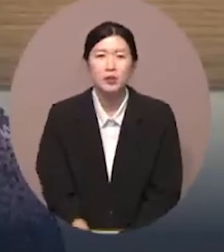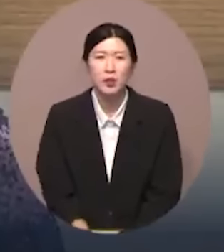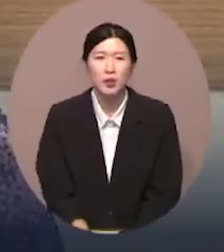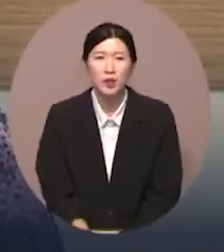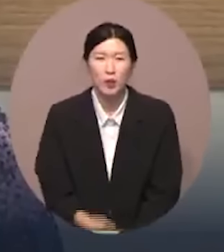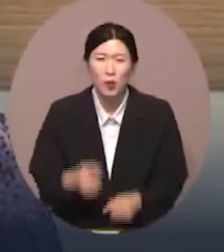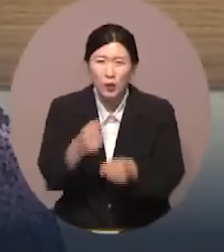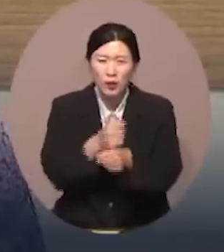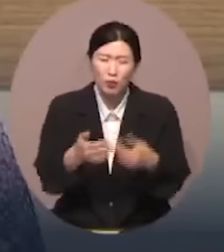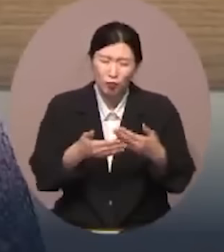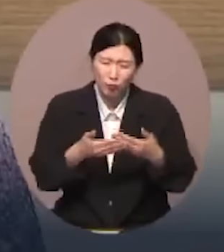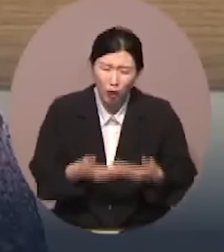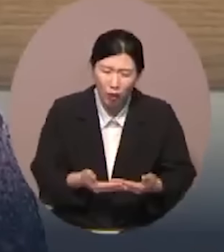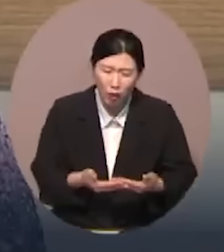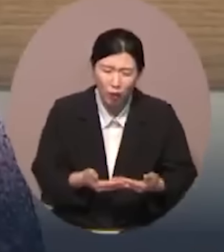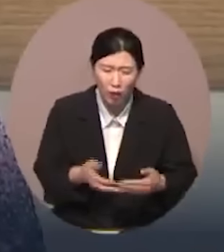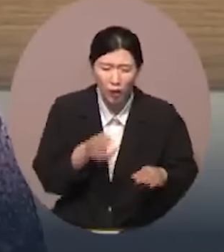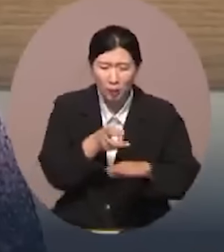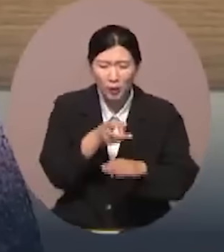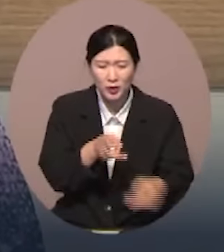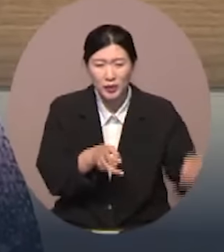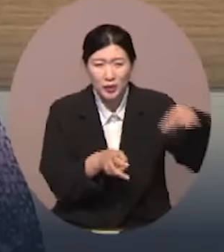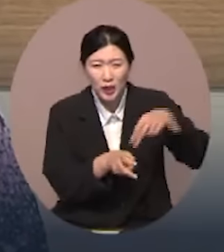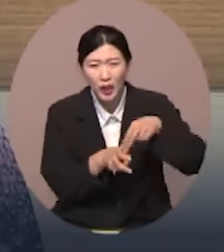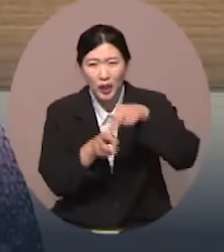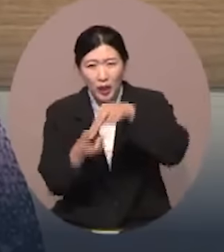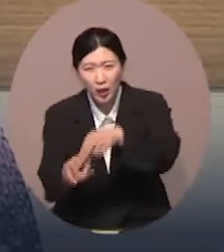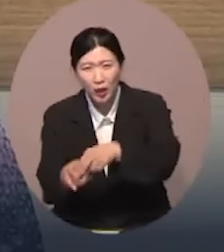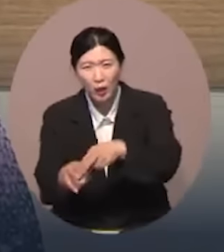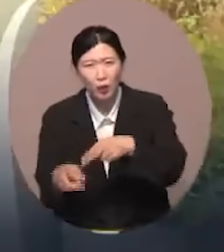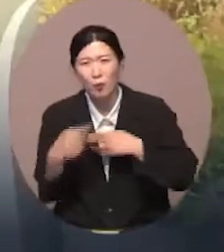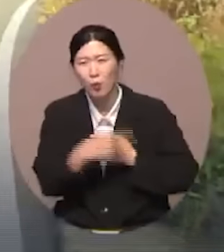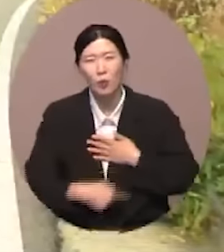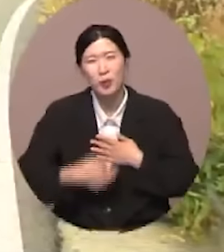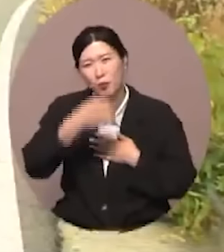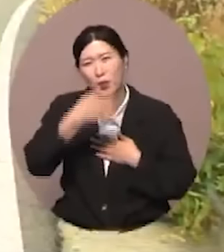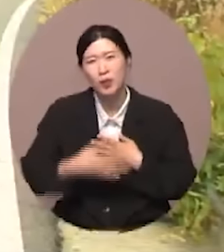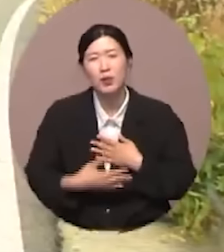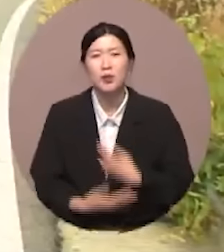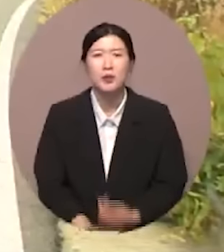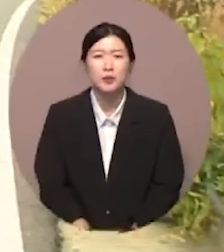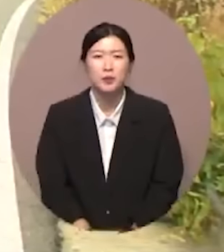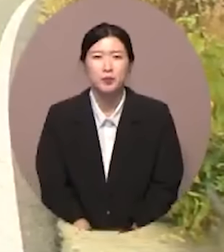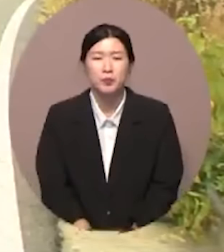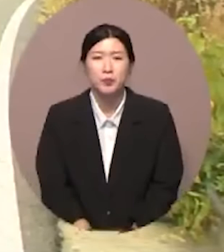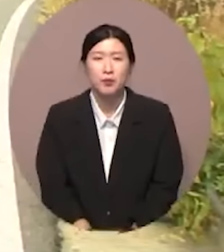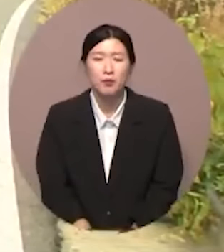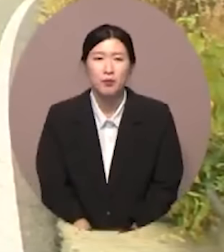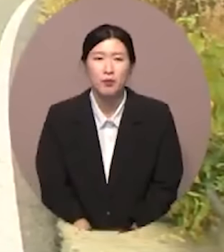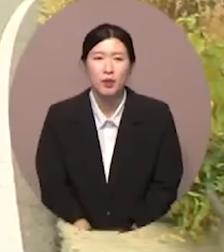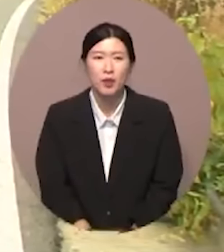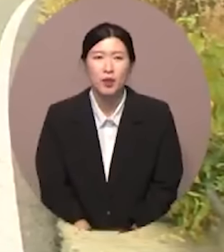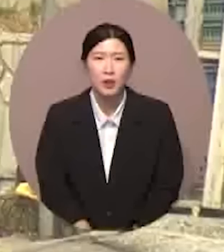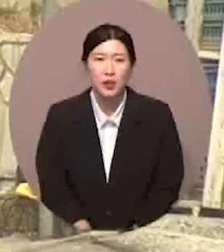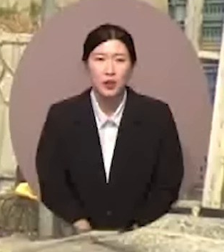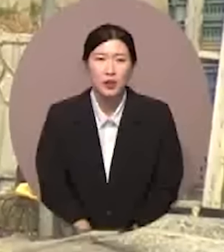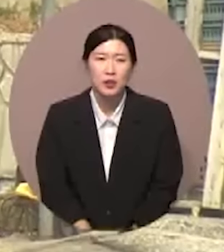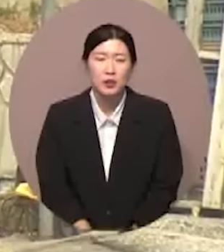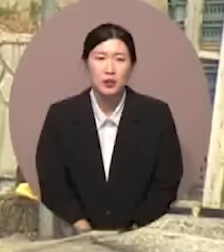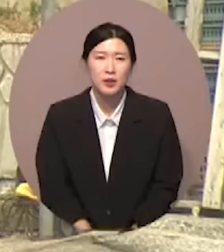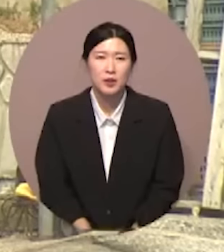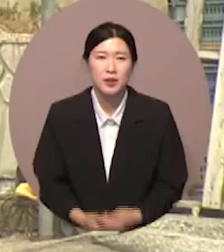짐 들고는 모두 시장에서 들고 올 수 있는 것은 들고 오고. 물을 찾기 어려운 사막에 빗댄 식품 사막